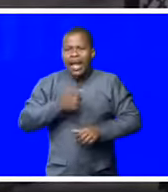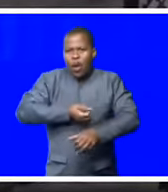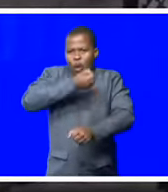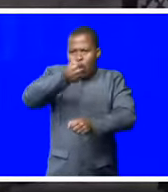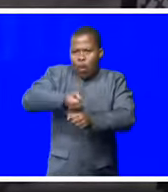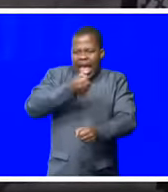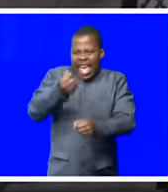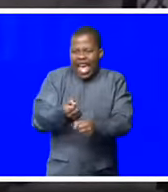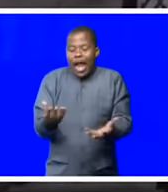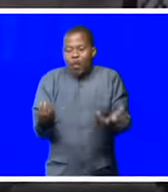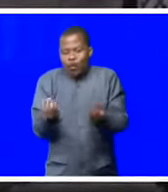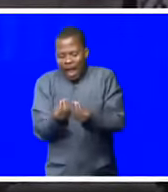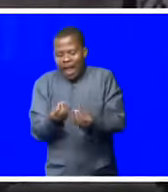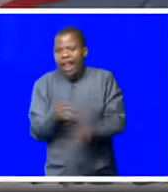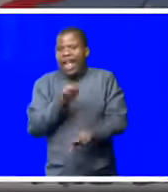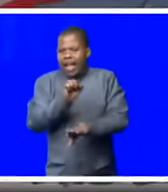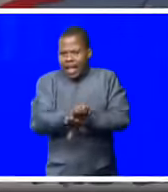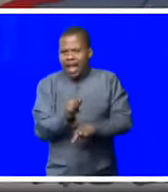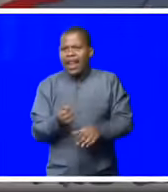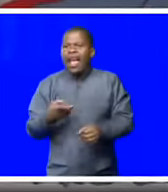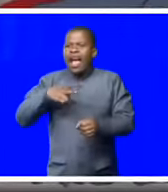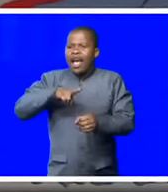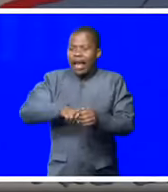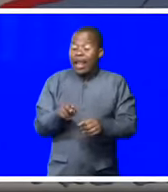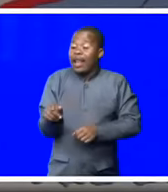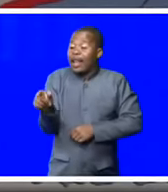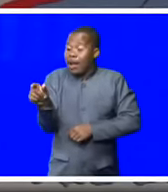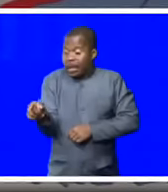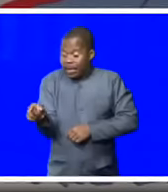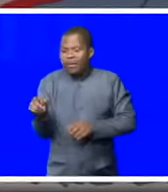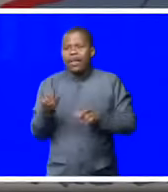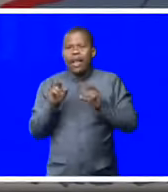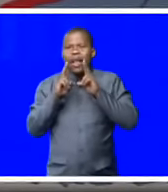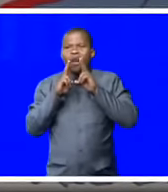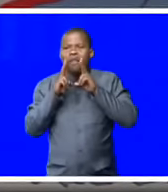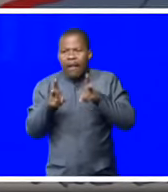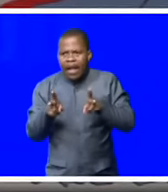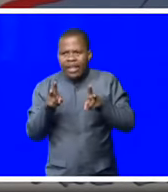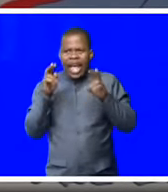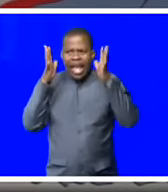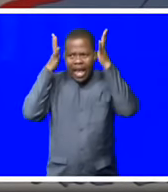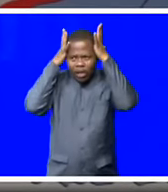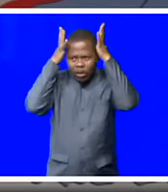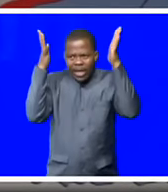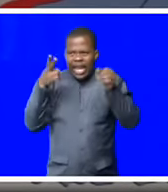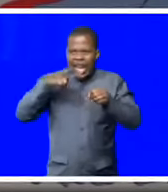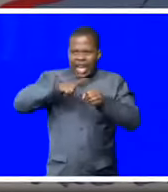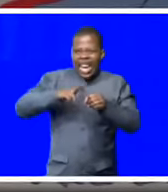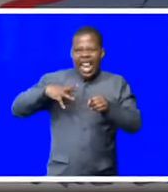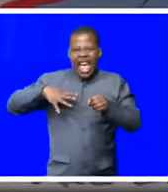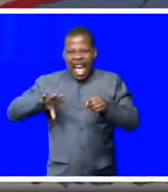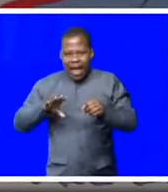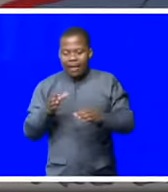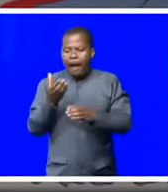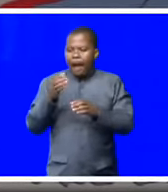siyasebenzisana, siyacomplimenta. Ngoba lo muntu nakakubonile la ufuna ukubona lokunye kulelenye